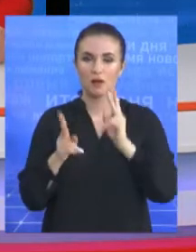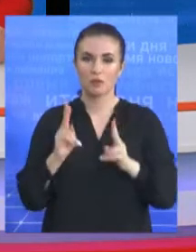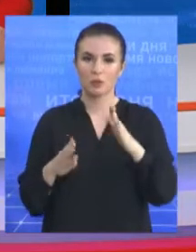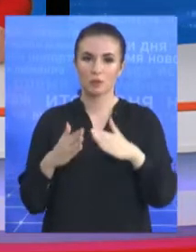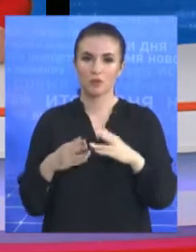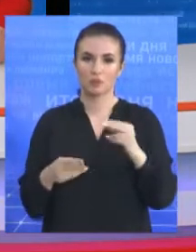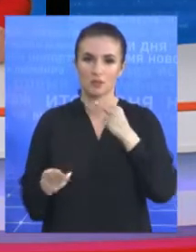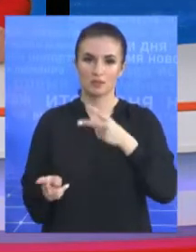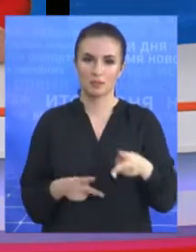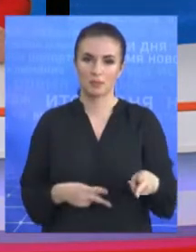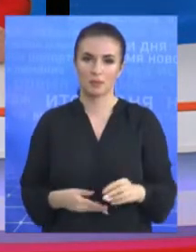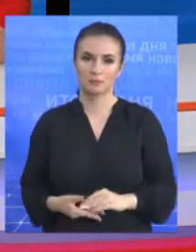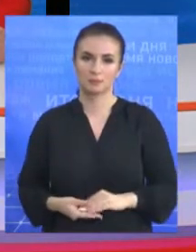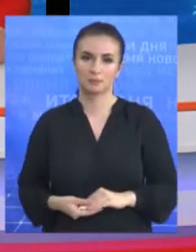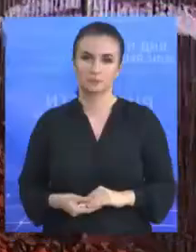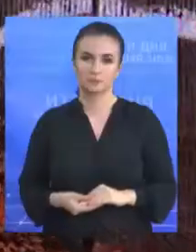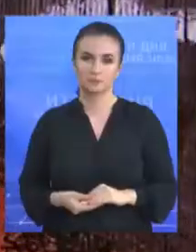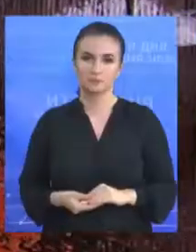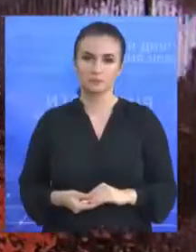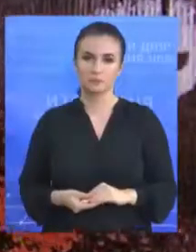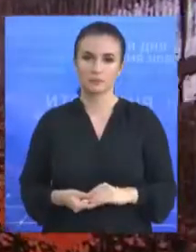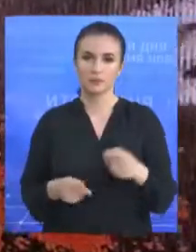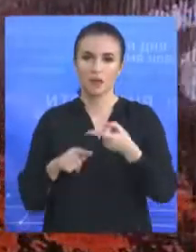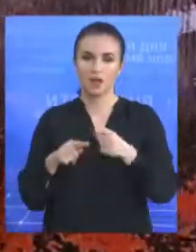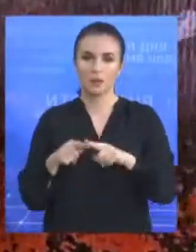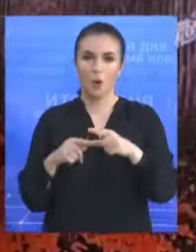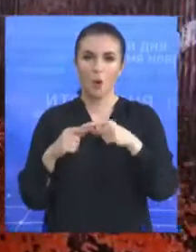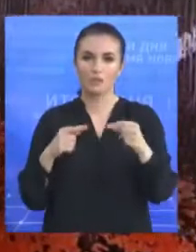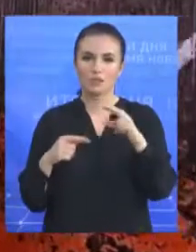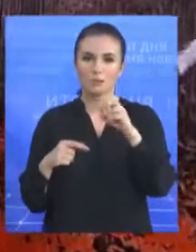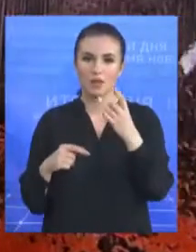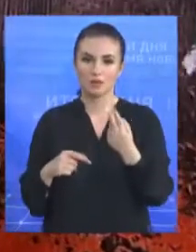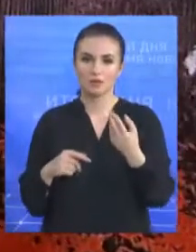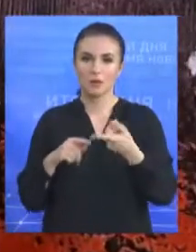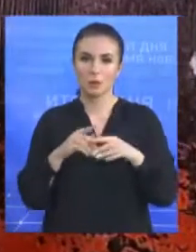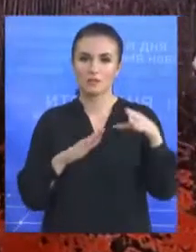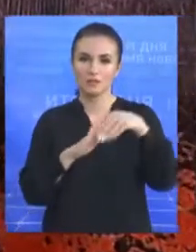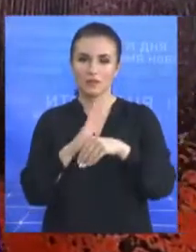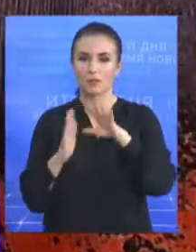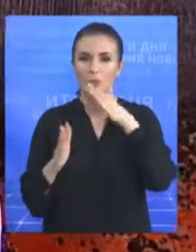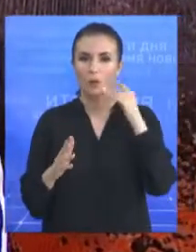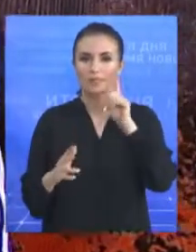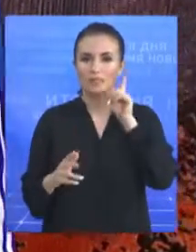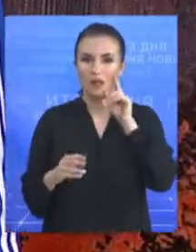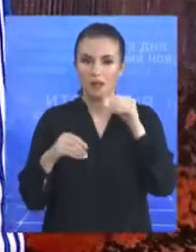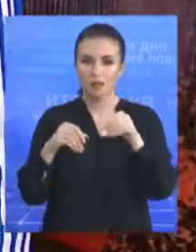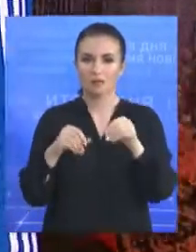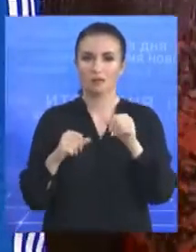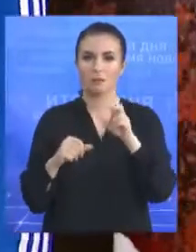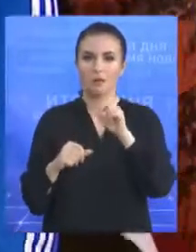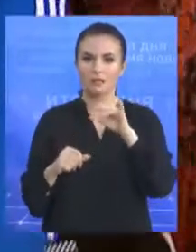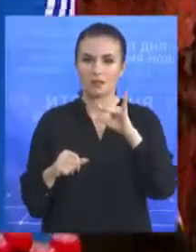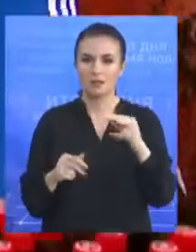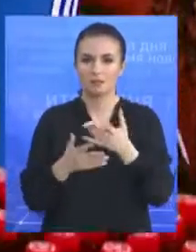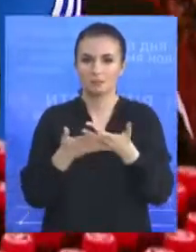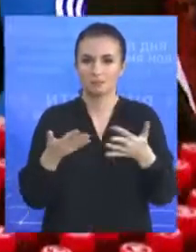по домашним рецептам. Это острый перец, в составе которого очень много зелени, кинза, розмарин,